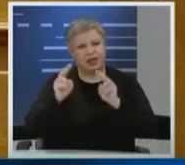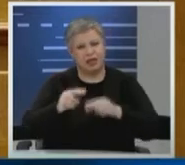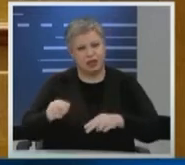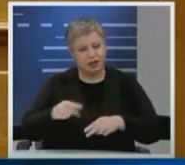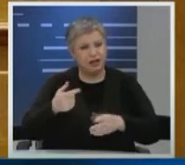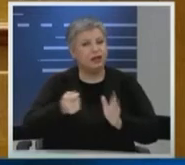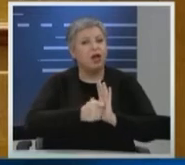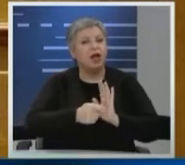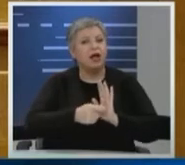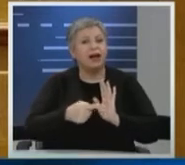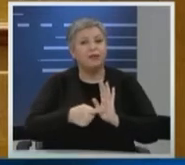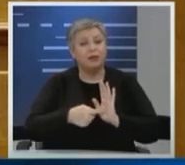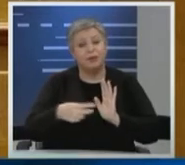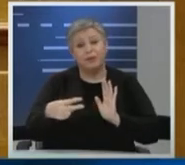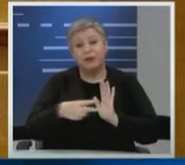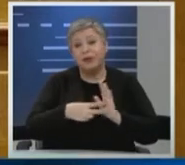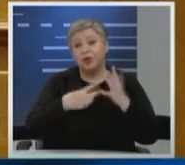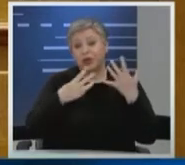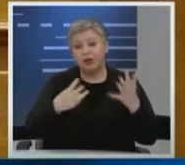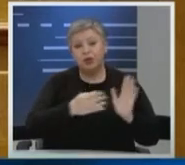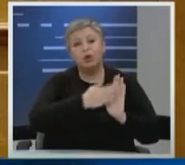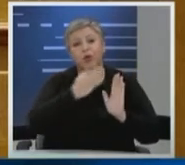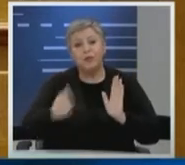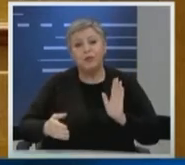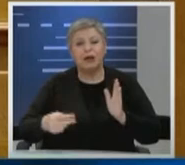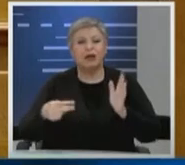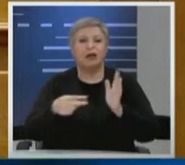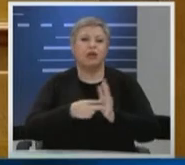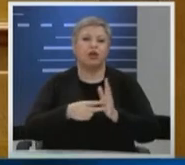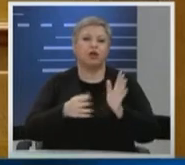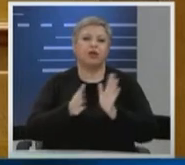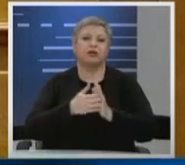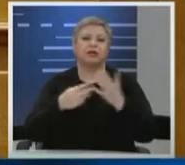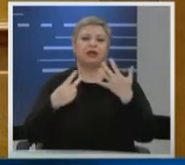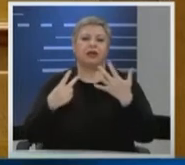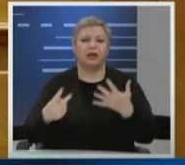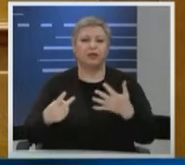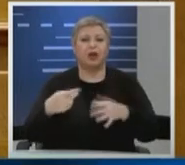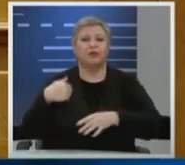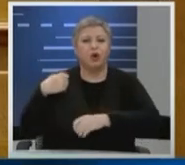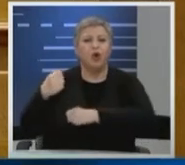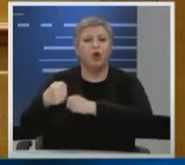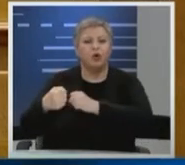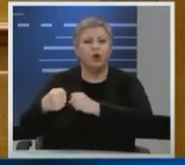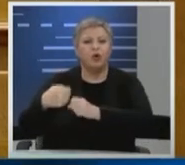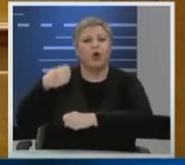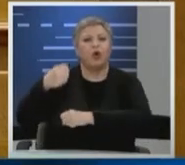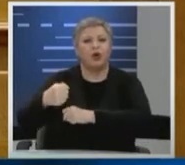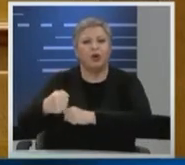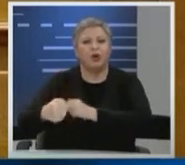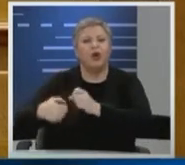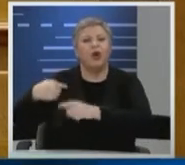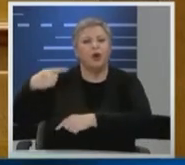Εργασίας? Ότι από το 2008 έως το 2017 κάθε χρόνο σε ετήσια